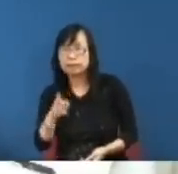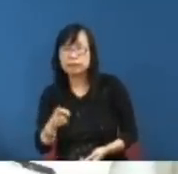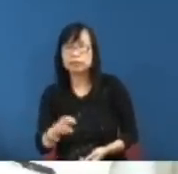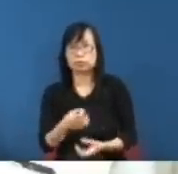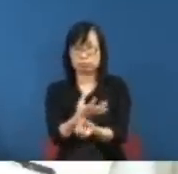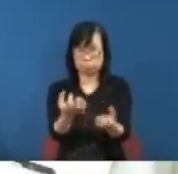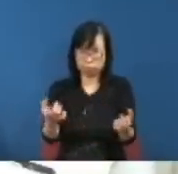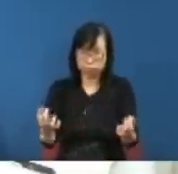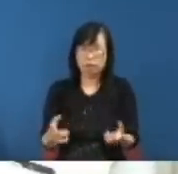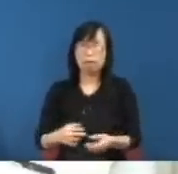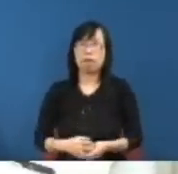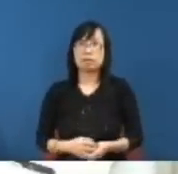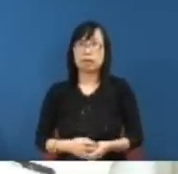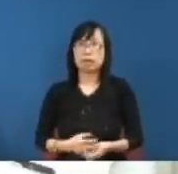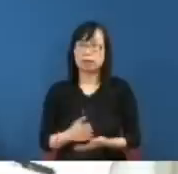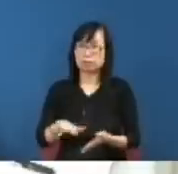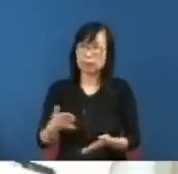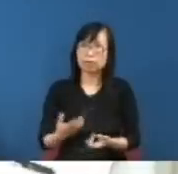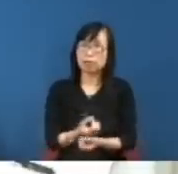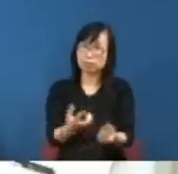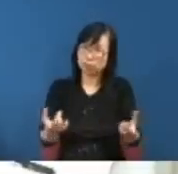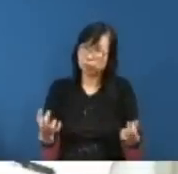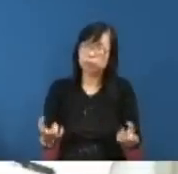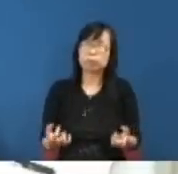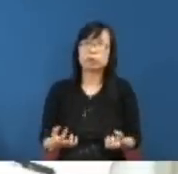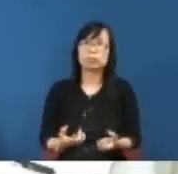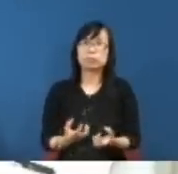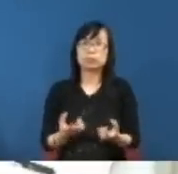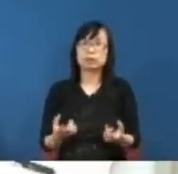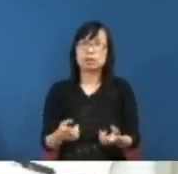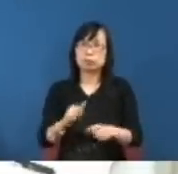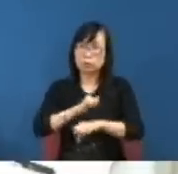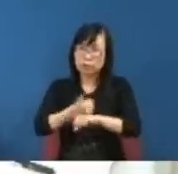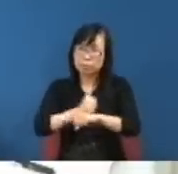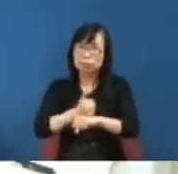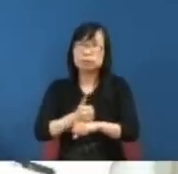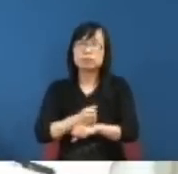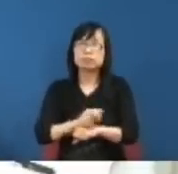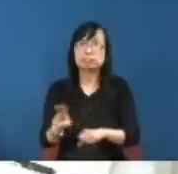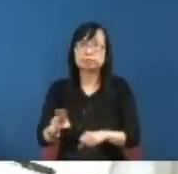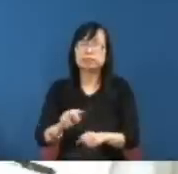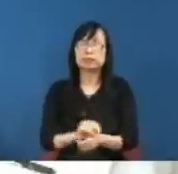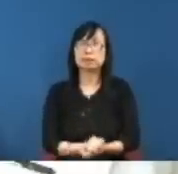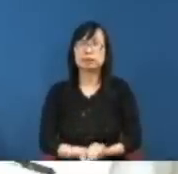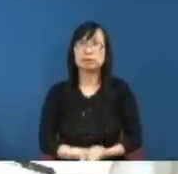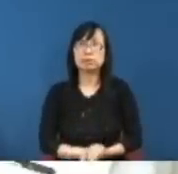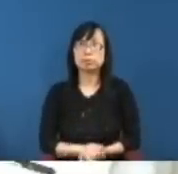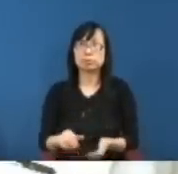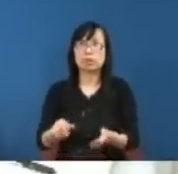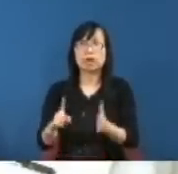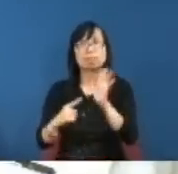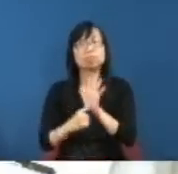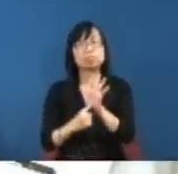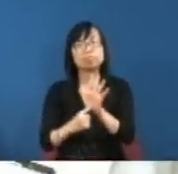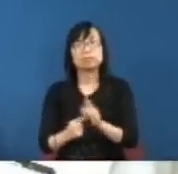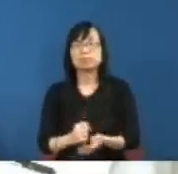歐洲大禍。但係歐洲本身嗰個最基本嘅因素其實都一樣。你好簡單舉一個例，